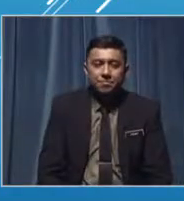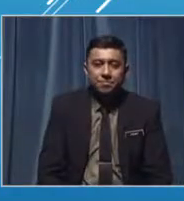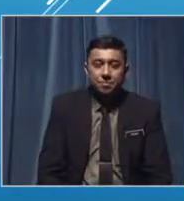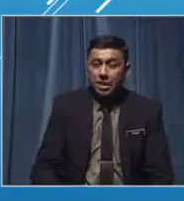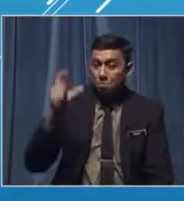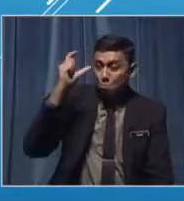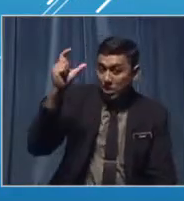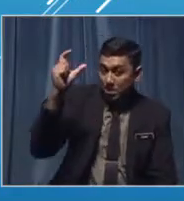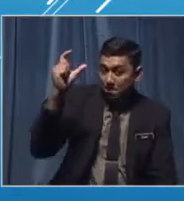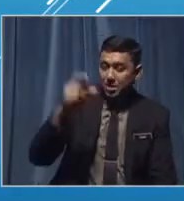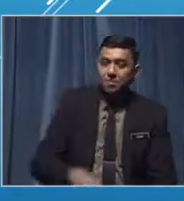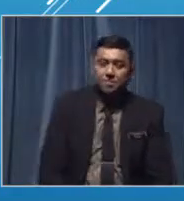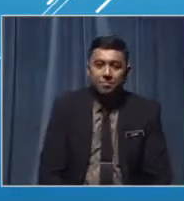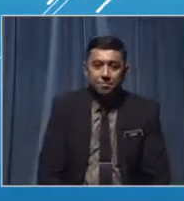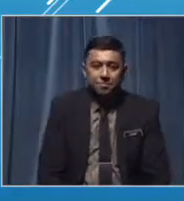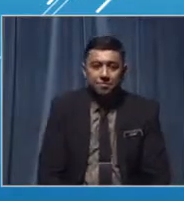bulan sabit,